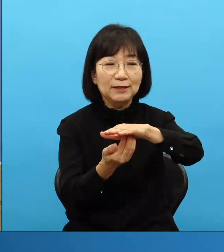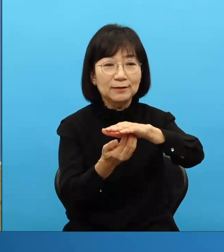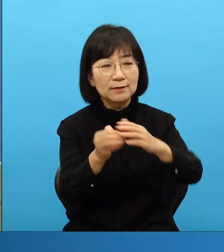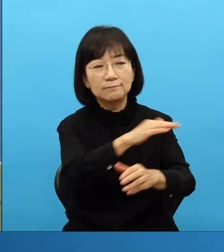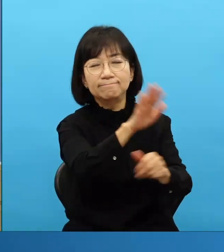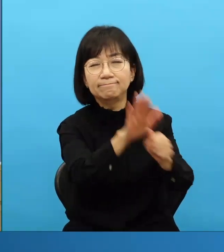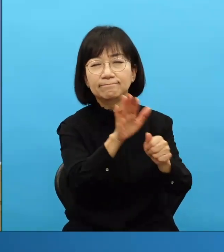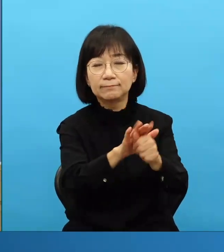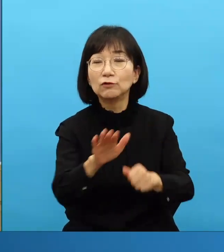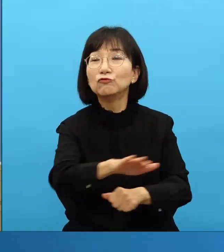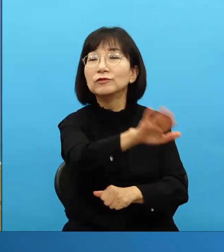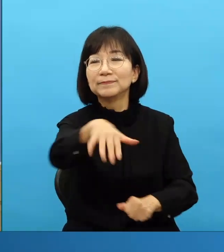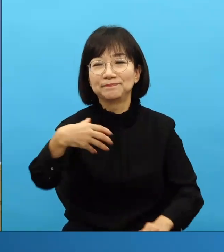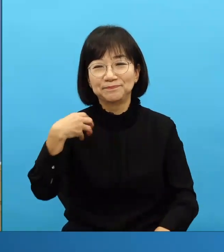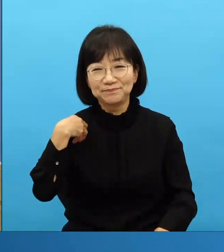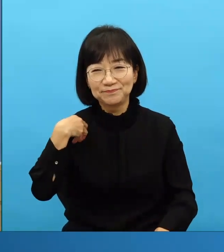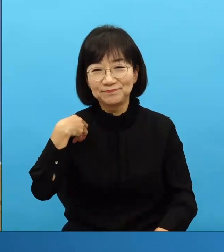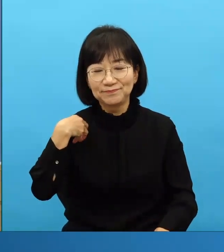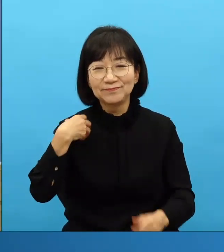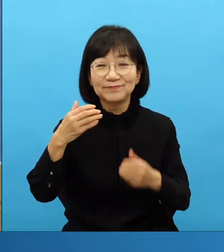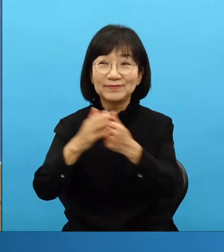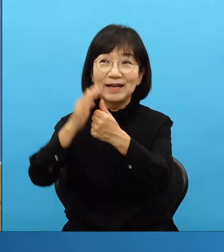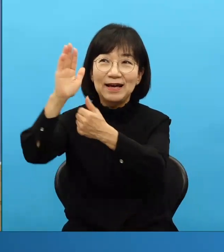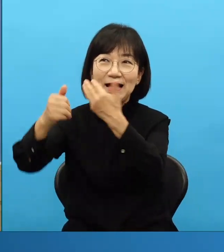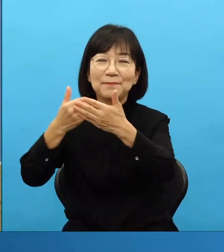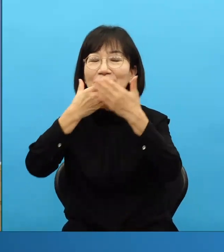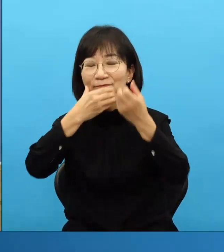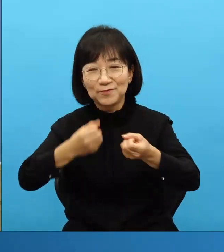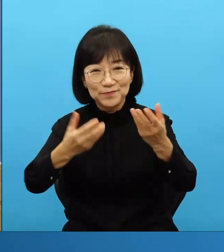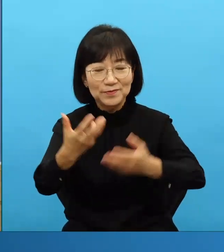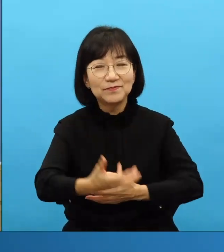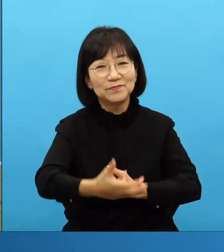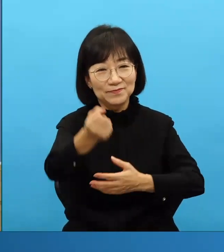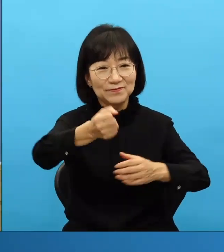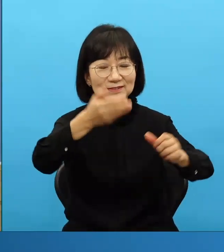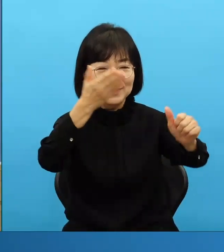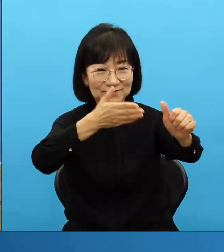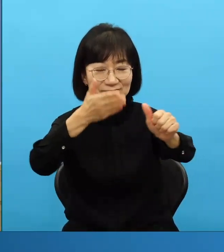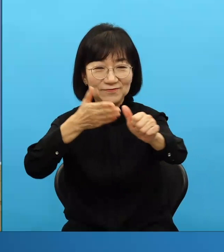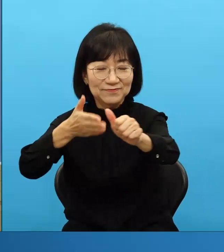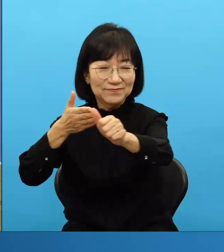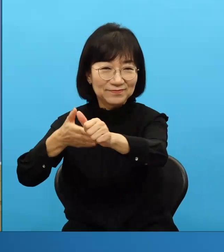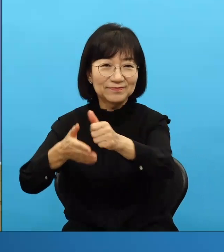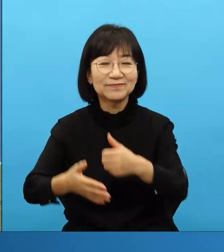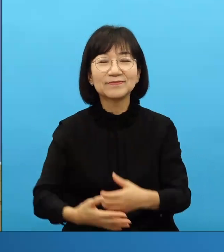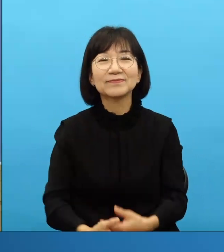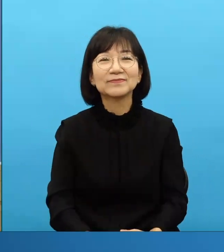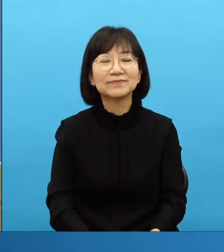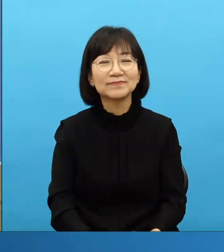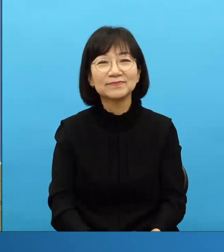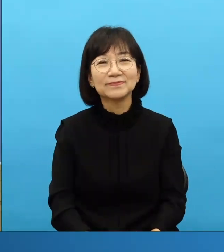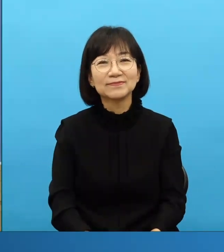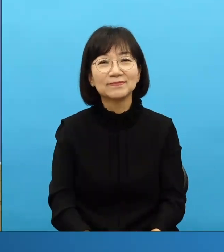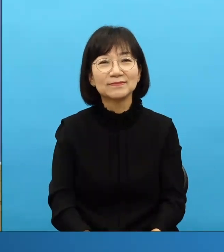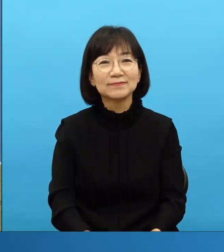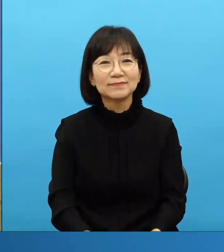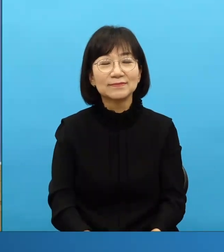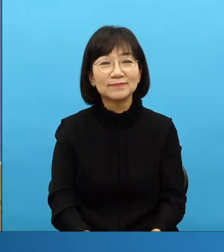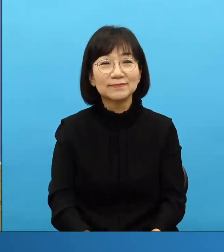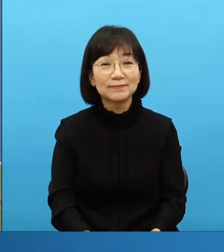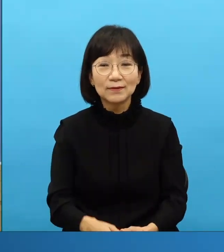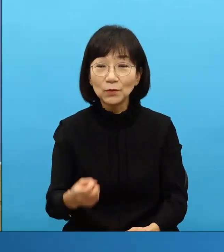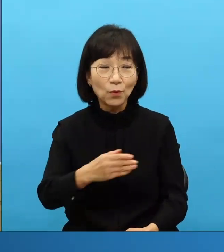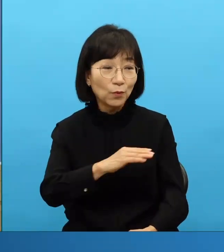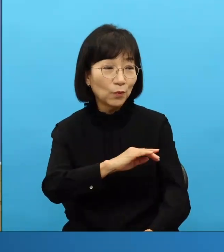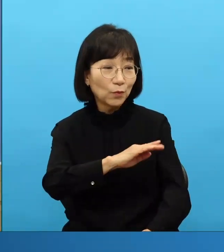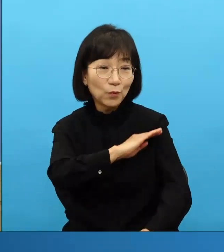하나님의 역사 있기를 축복합니다. And this age of 3-day weekend has opened before you upon them to really be the main figures to save this. So let's really enjoy this blessing. 자, 우리 권사님들은